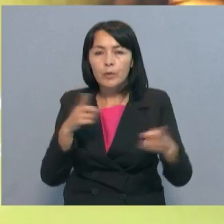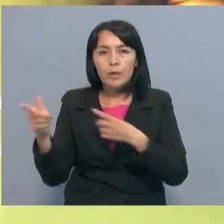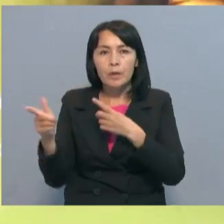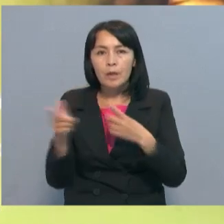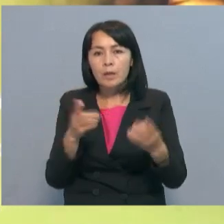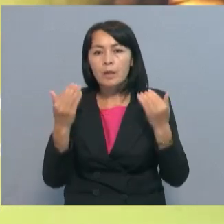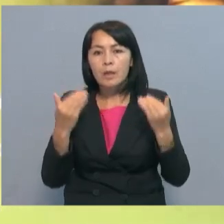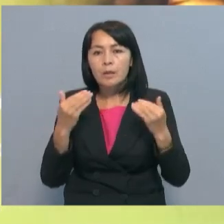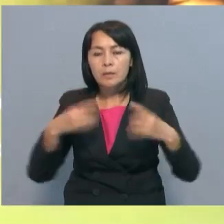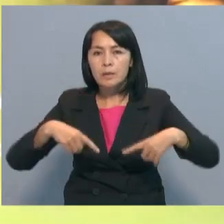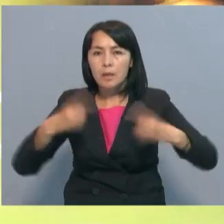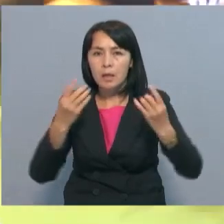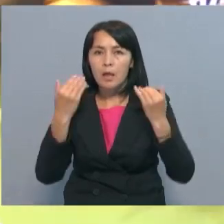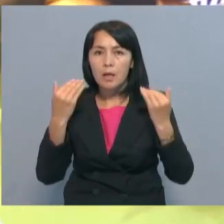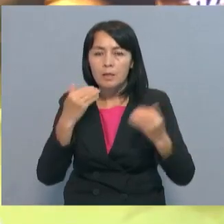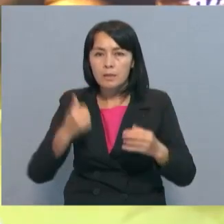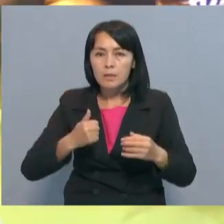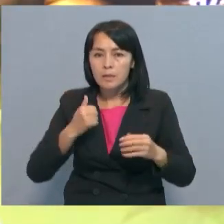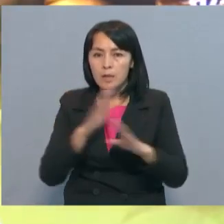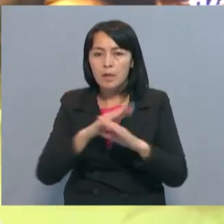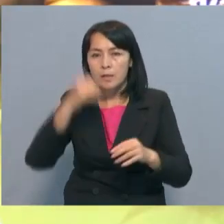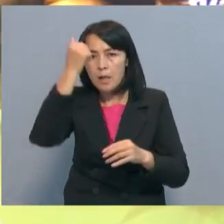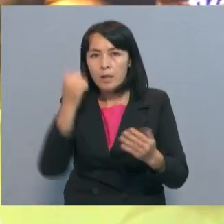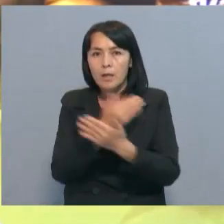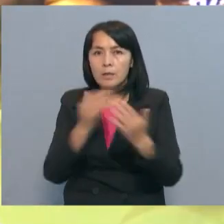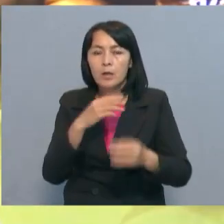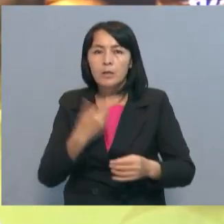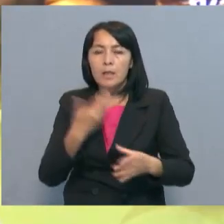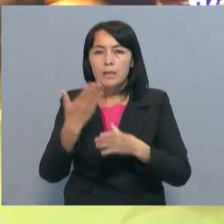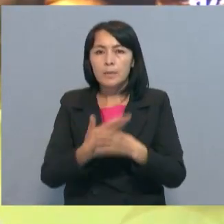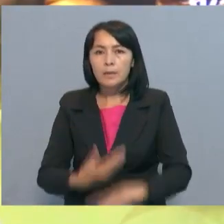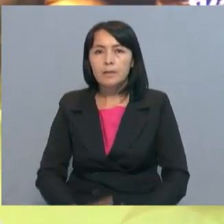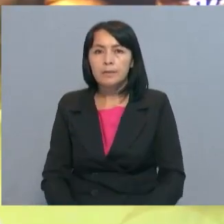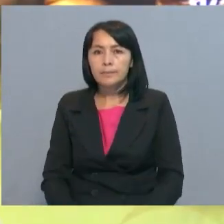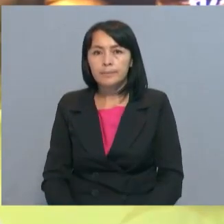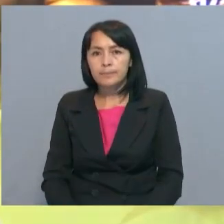подготовке. Останавливаться на достигнутом нельзя. Спасибо всем тем, кто нас поддерживал.